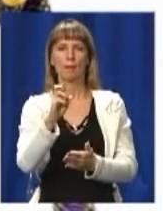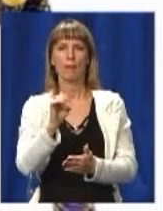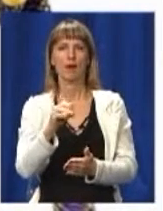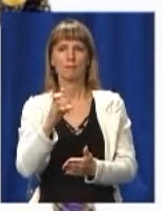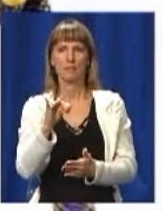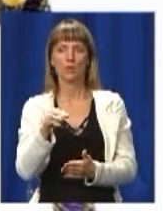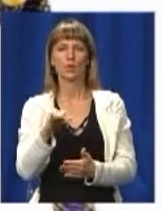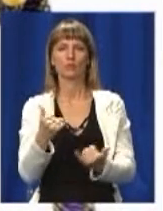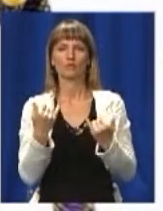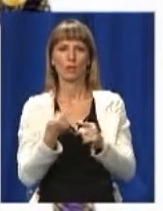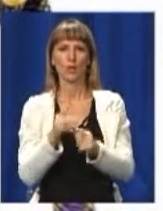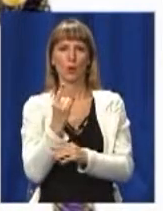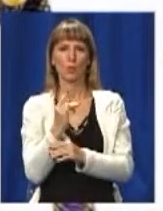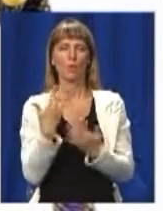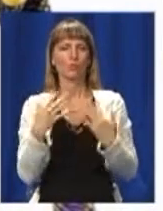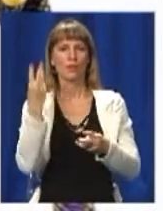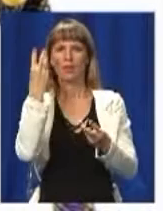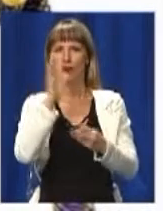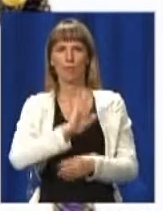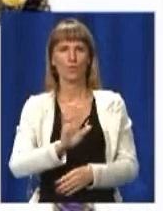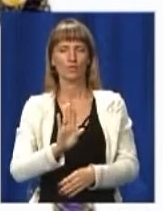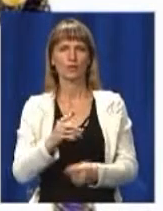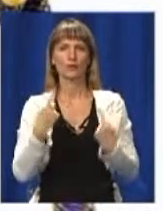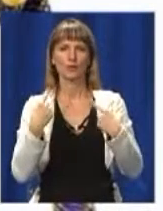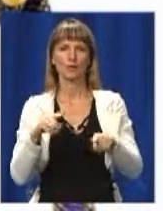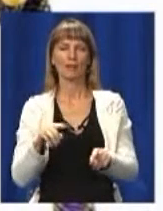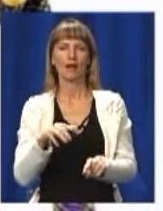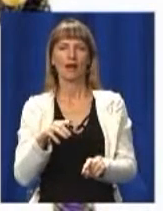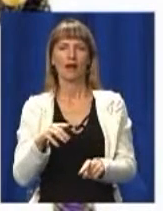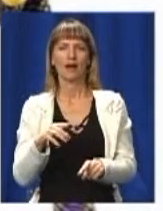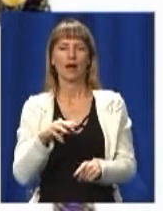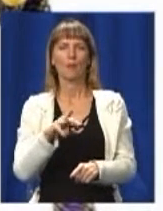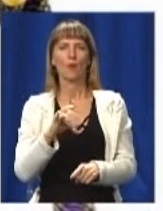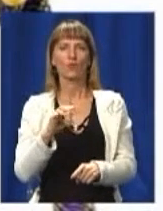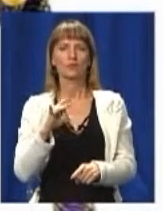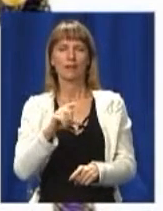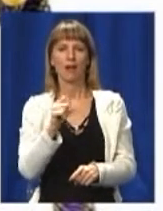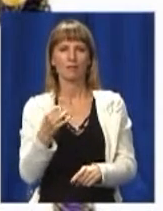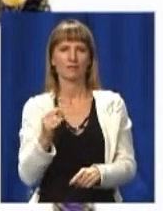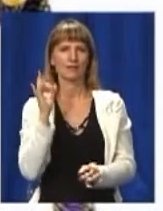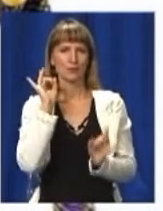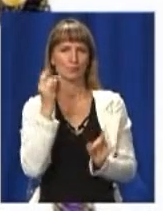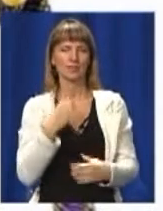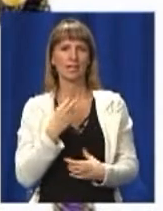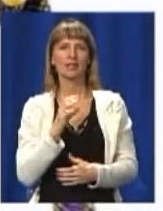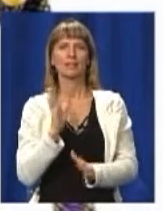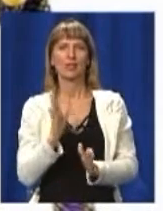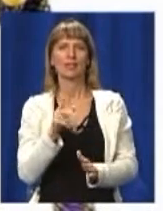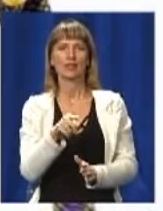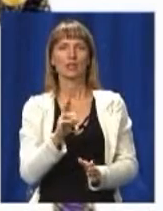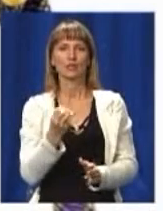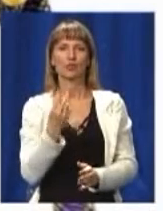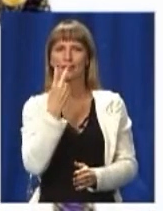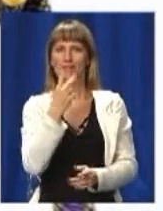то тепер ця лялька вже не в моді. Інша річ – Monster High. Звучить страшно, але тільки для тих, хто ще